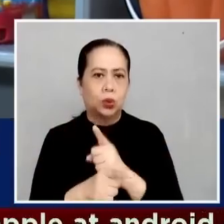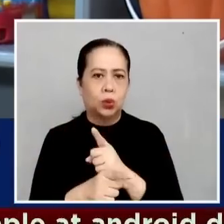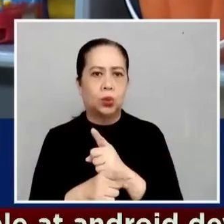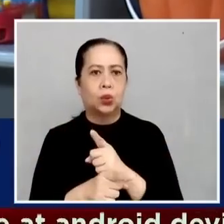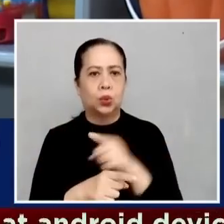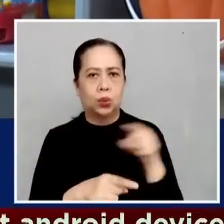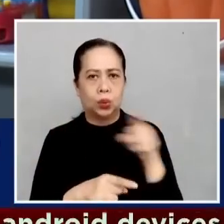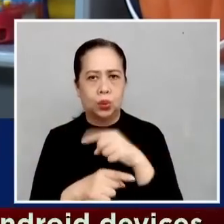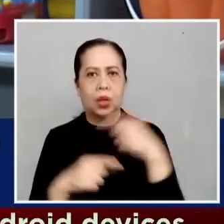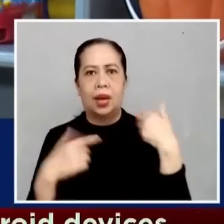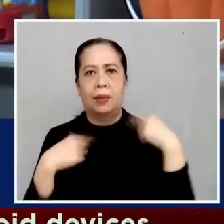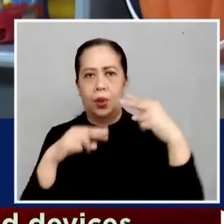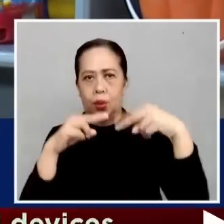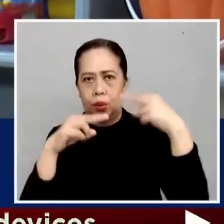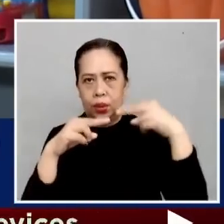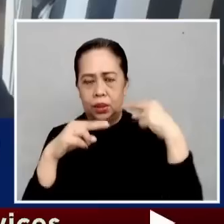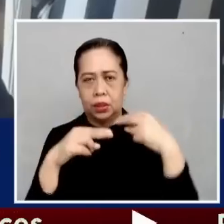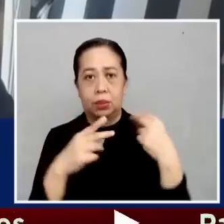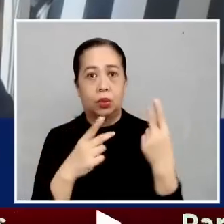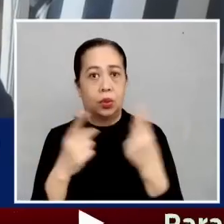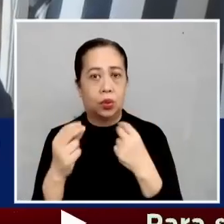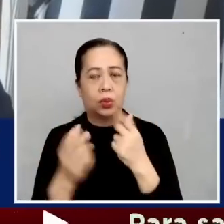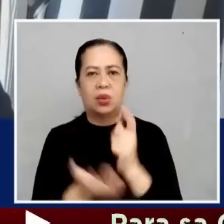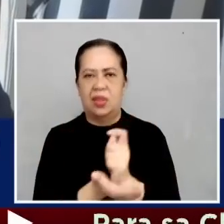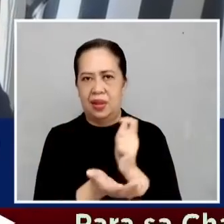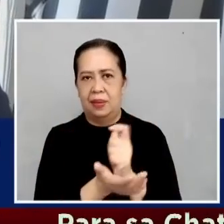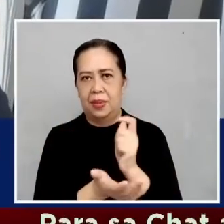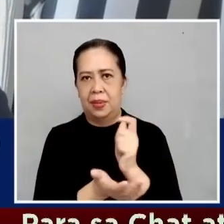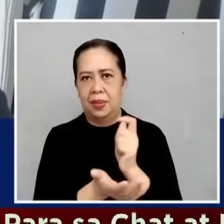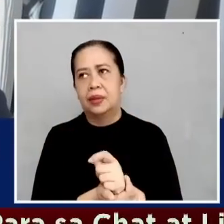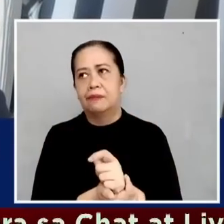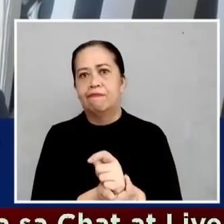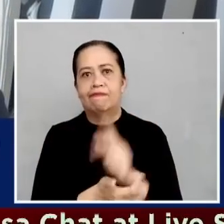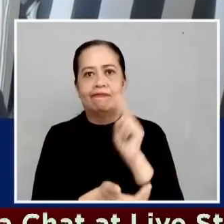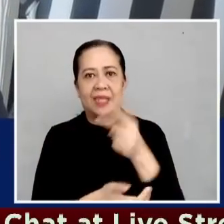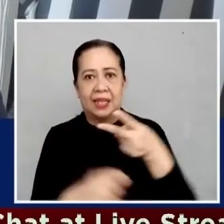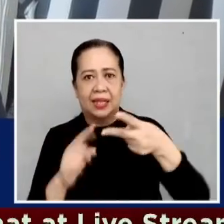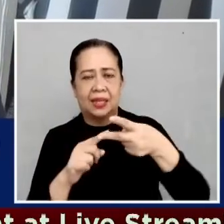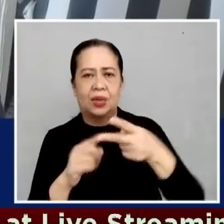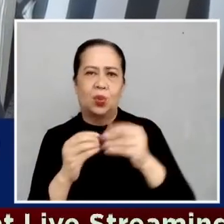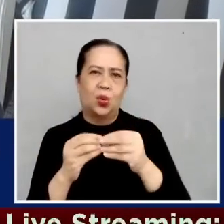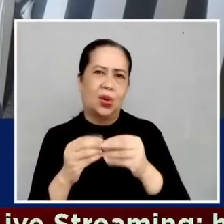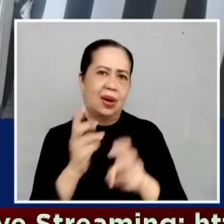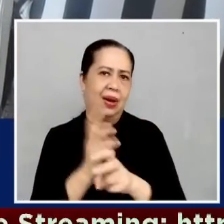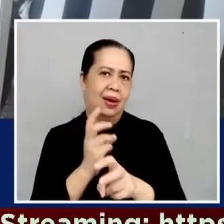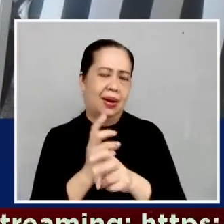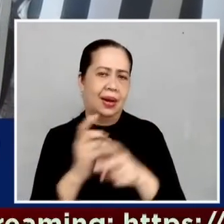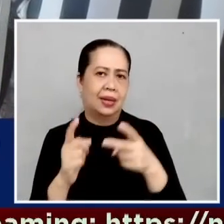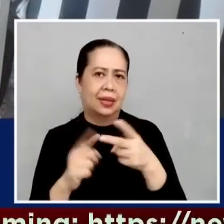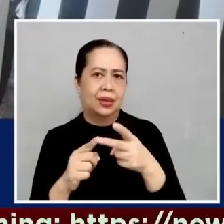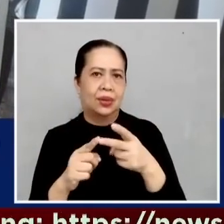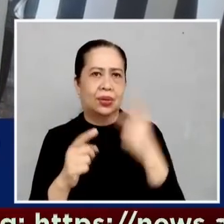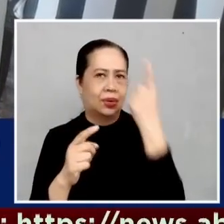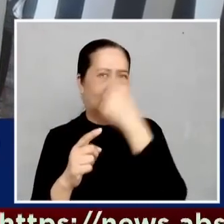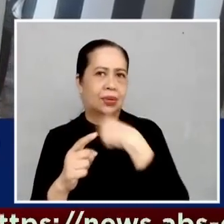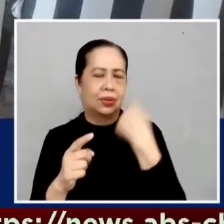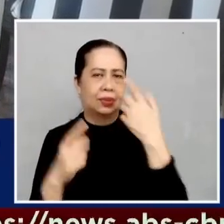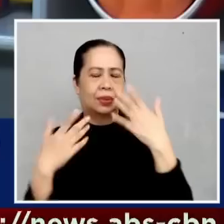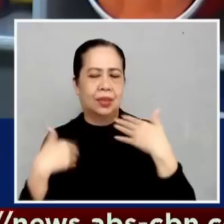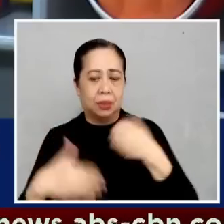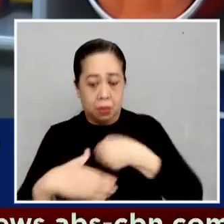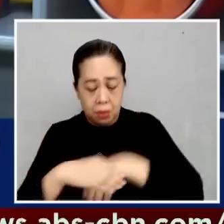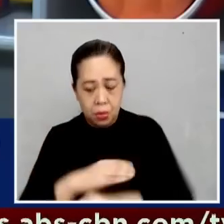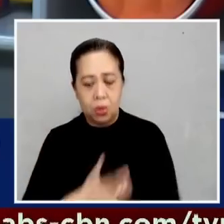she really had autism, and then she had to go to therapy na. Although for the second one, mas mahirap kasi yung naging physical. Paglabas niya sa